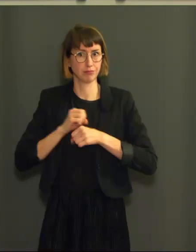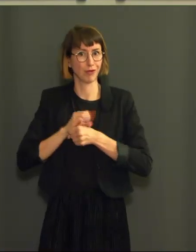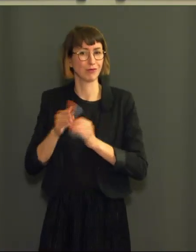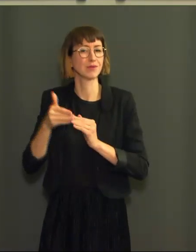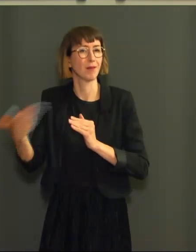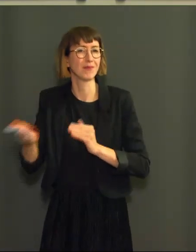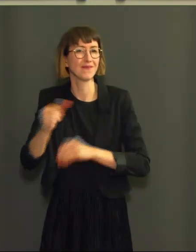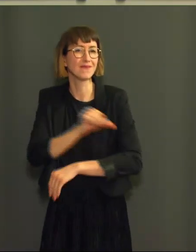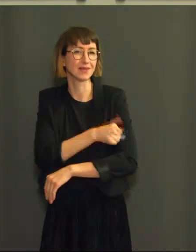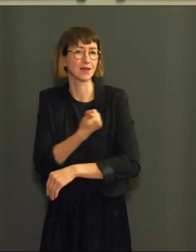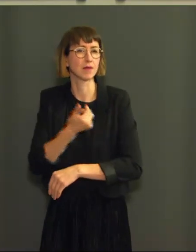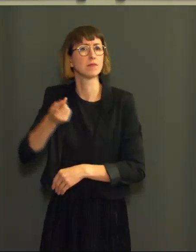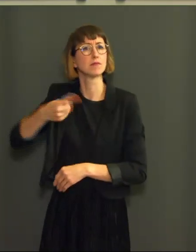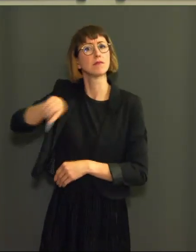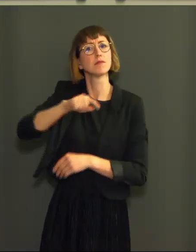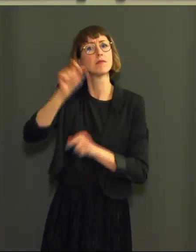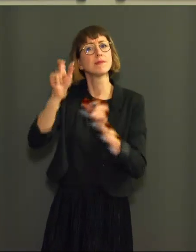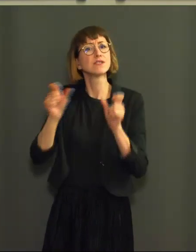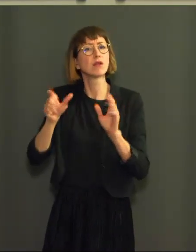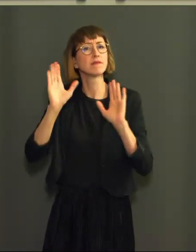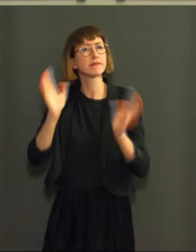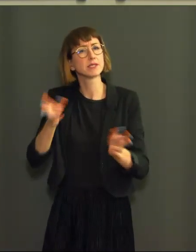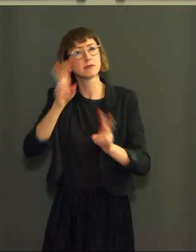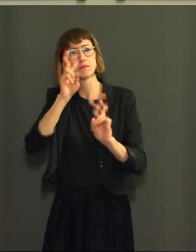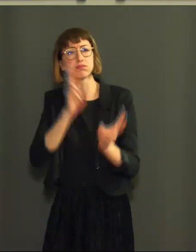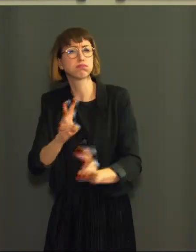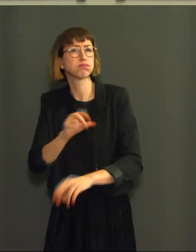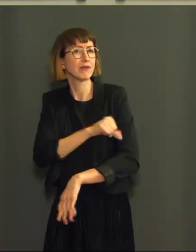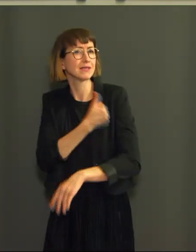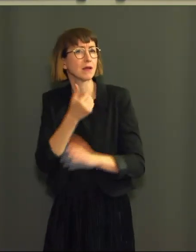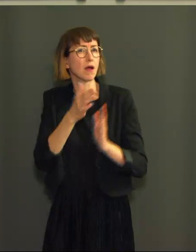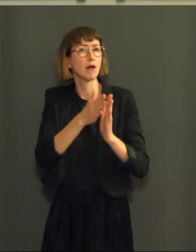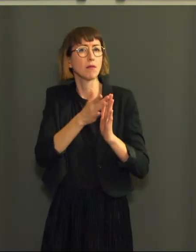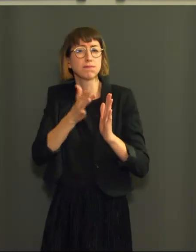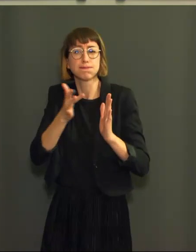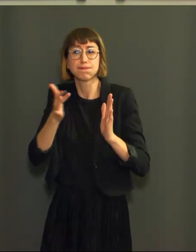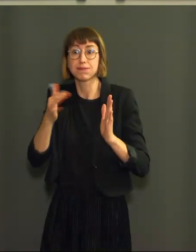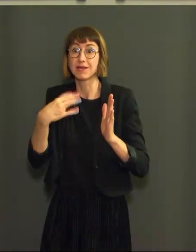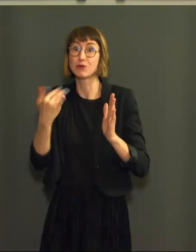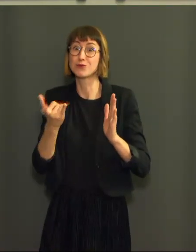sont beaucoup moins susceptibles d'être infectées par le Covid-19. Si